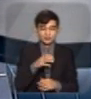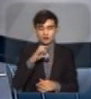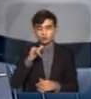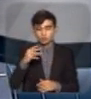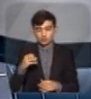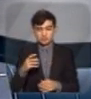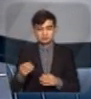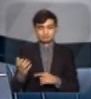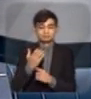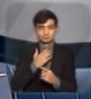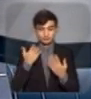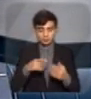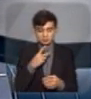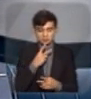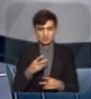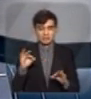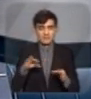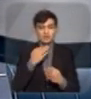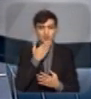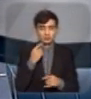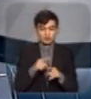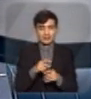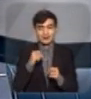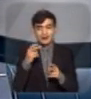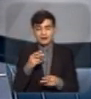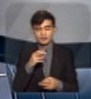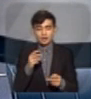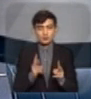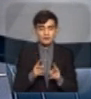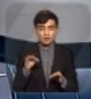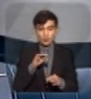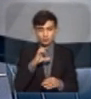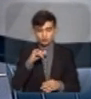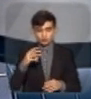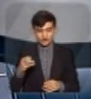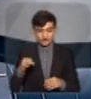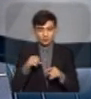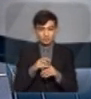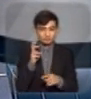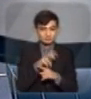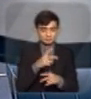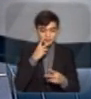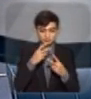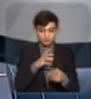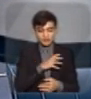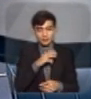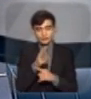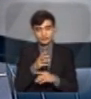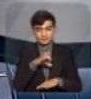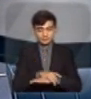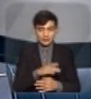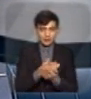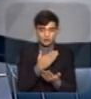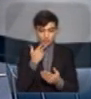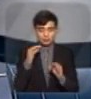претензиями в офис, увидели своими глазами, как готовят такую еду. Можно ли на основании этих кадров добиться проверки точки